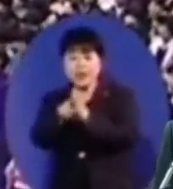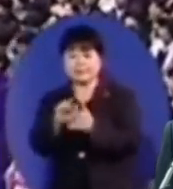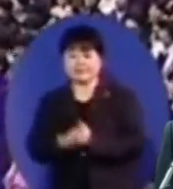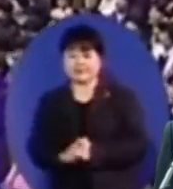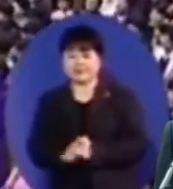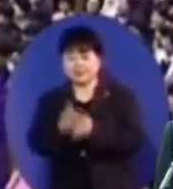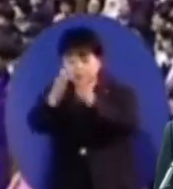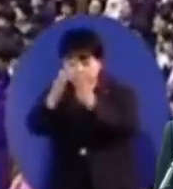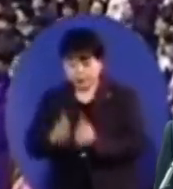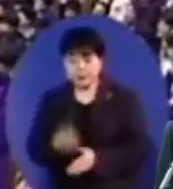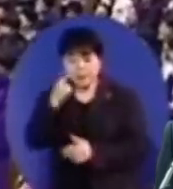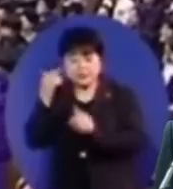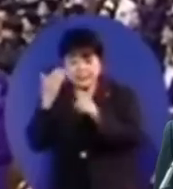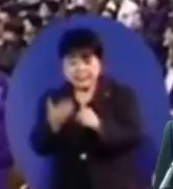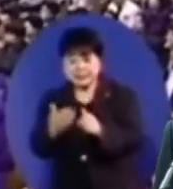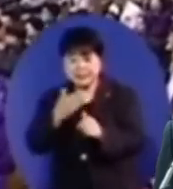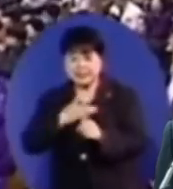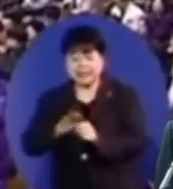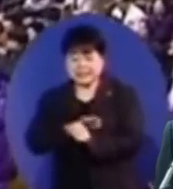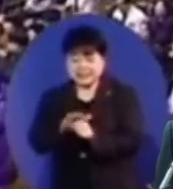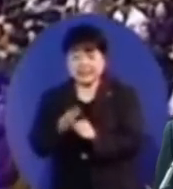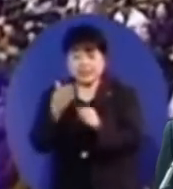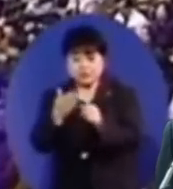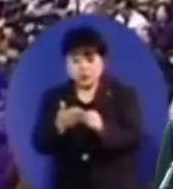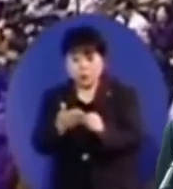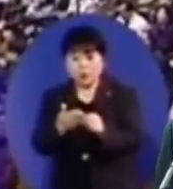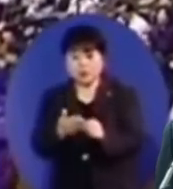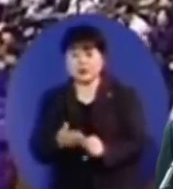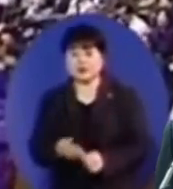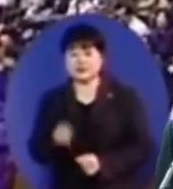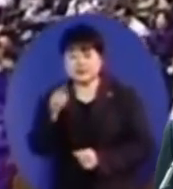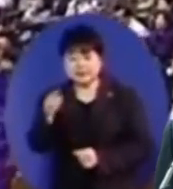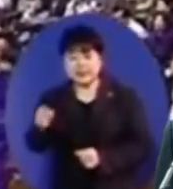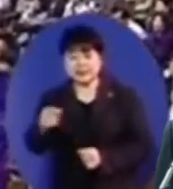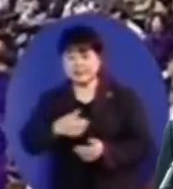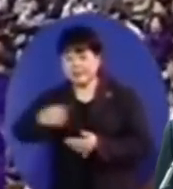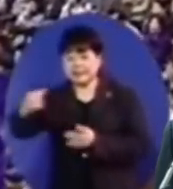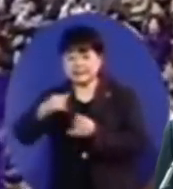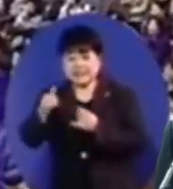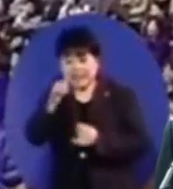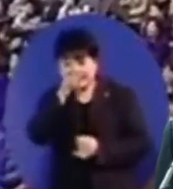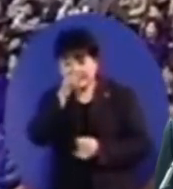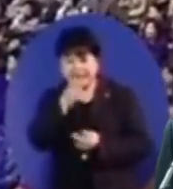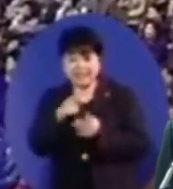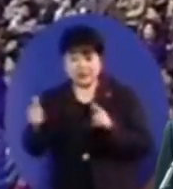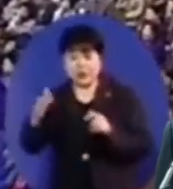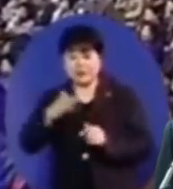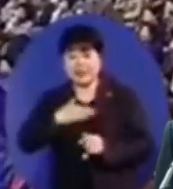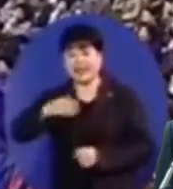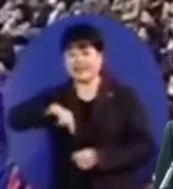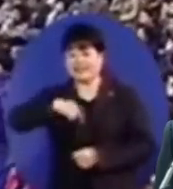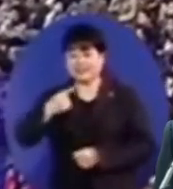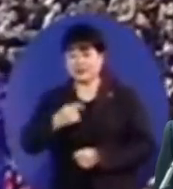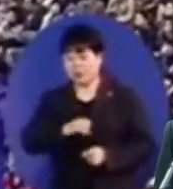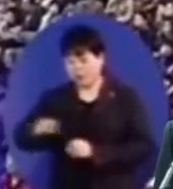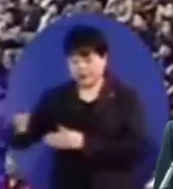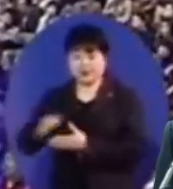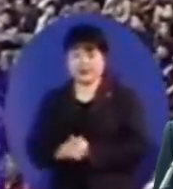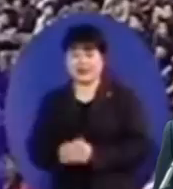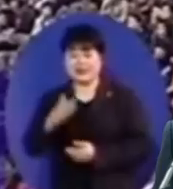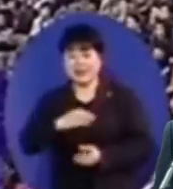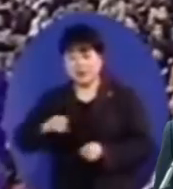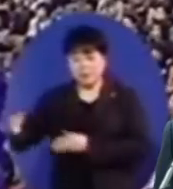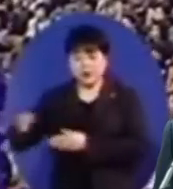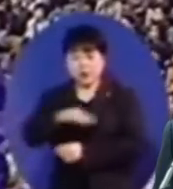이로 말미암아 아버지께서 나를 사랑하시느니라. 이를 내게서 빼앗는 자가 있는 것이 아니라 내가 스스로 버리노라. 나는